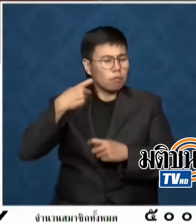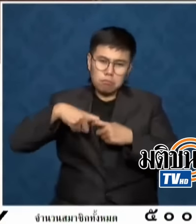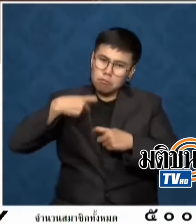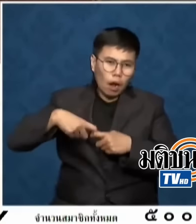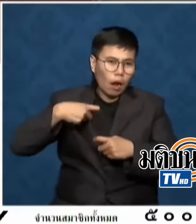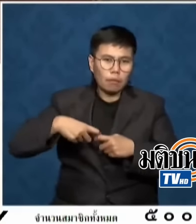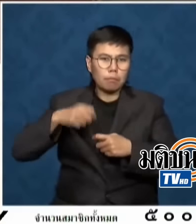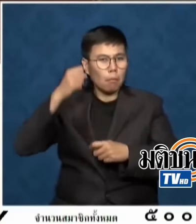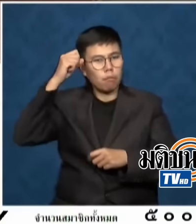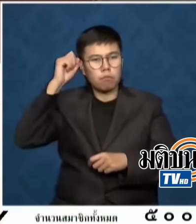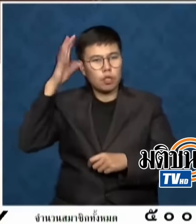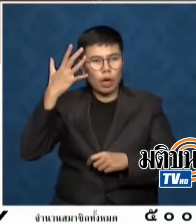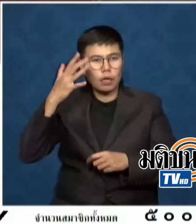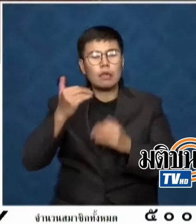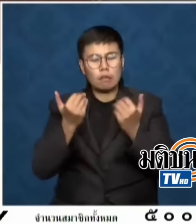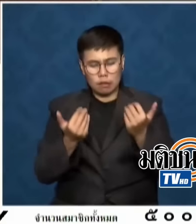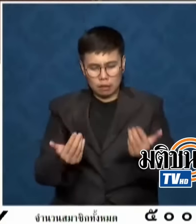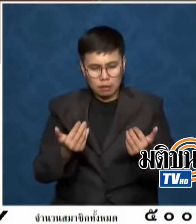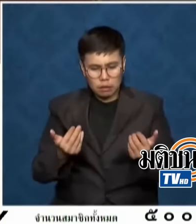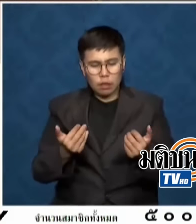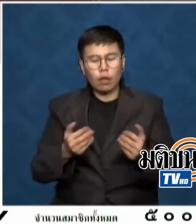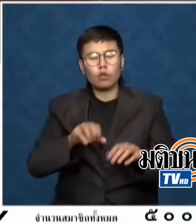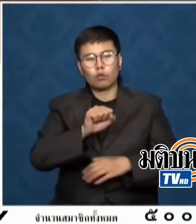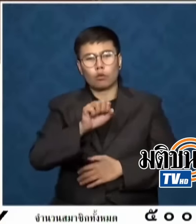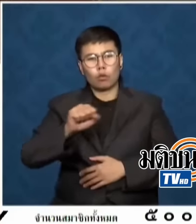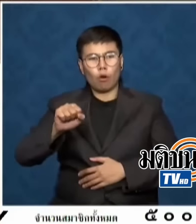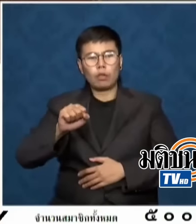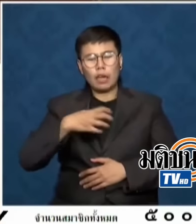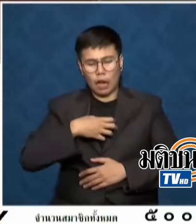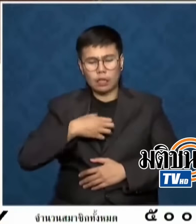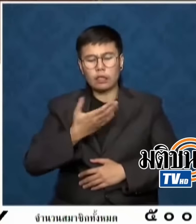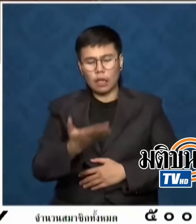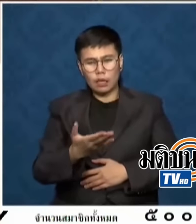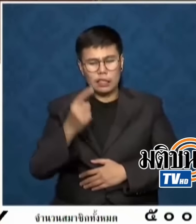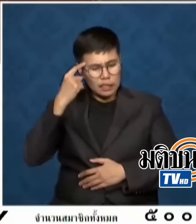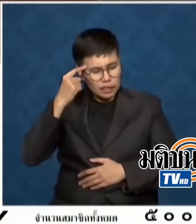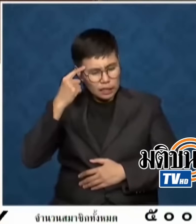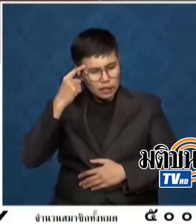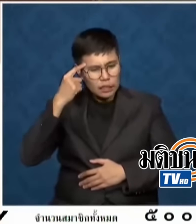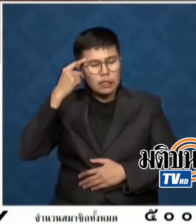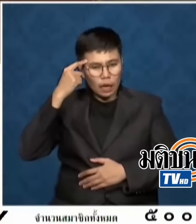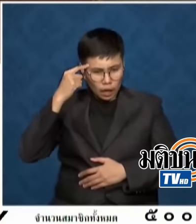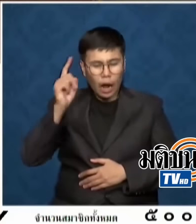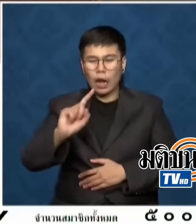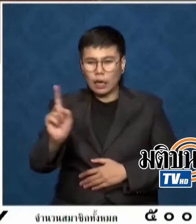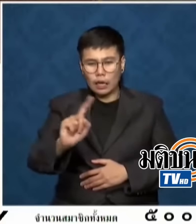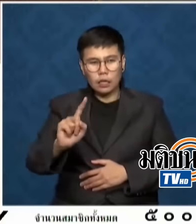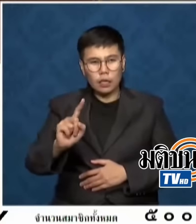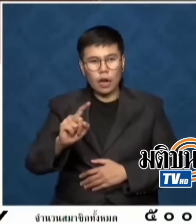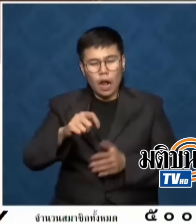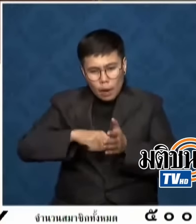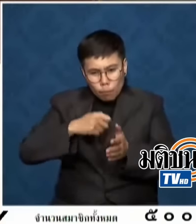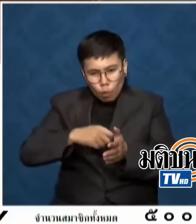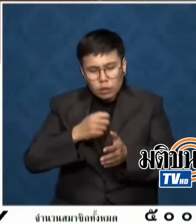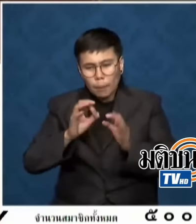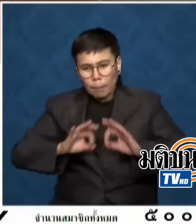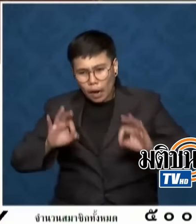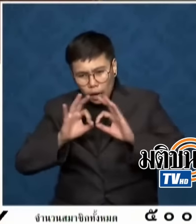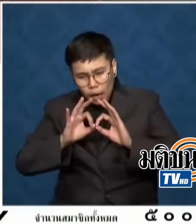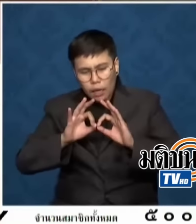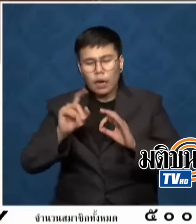คืออันนี้นะครับสภาผู้แทนราษฎรนะครับอยากจะให้ท่านได้ตระหนักว่าอันไหนที่เป็นเหตุเป็นผลนะ